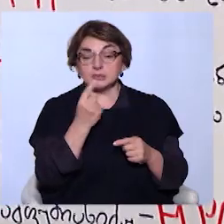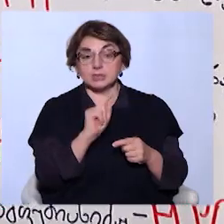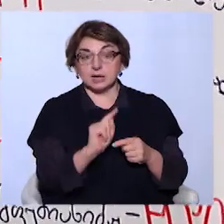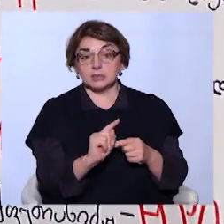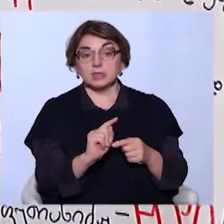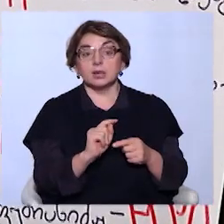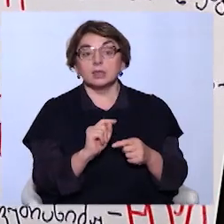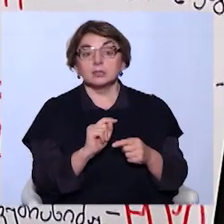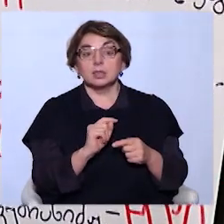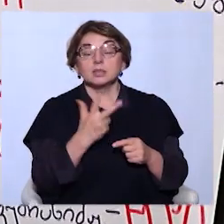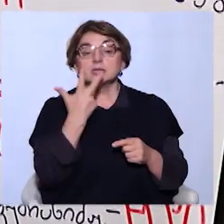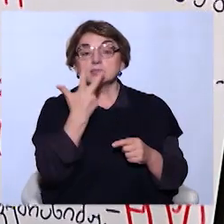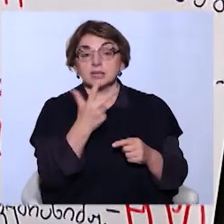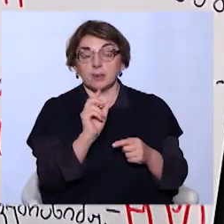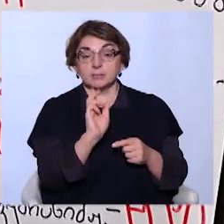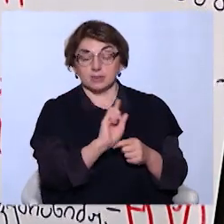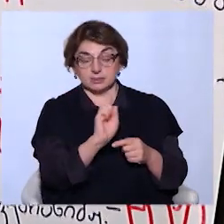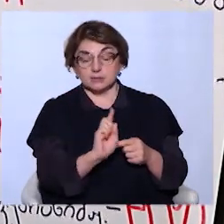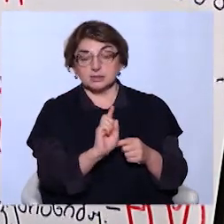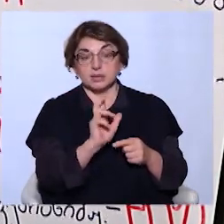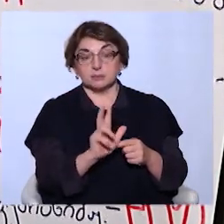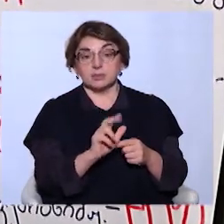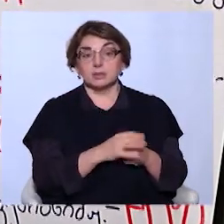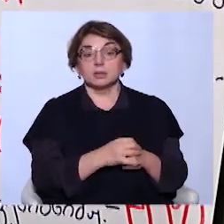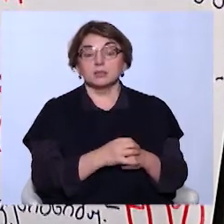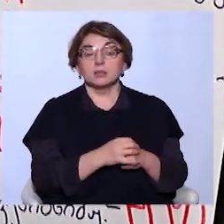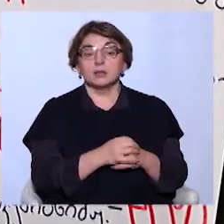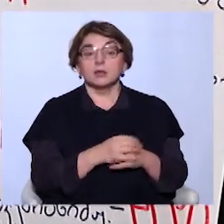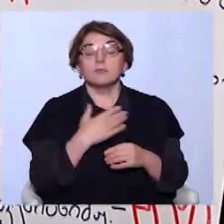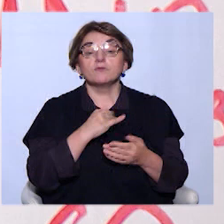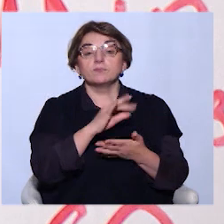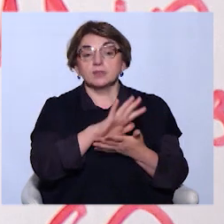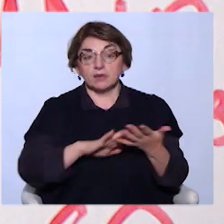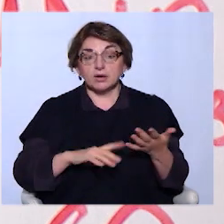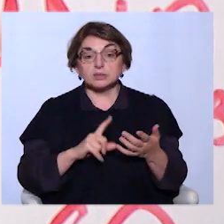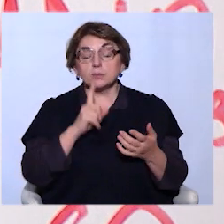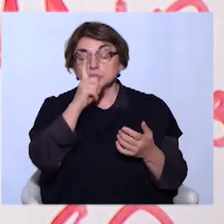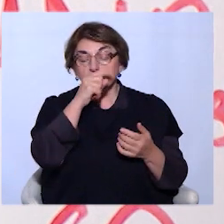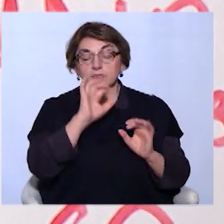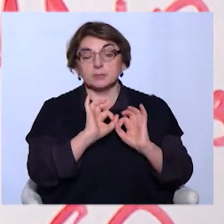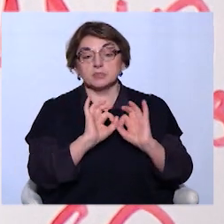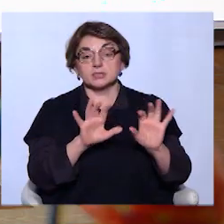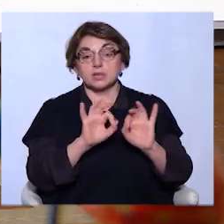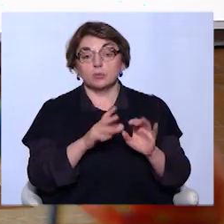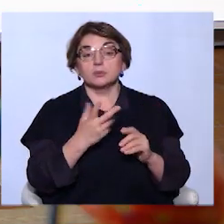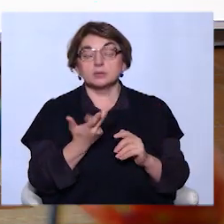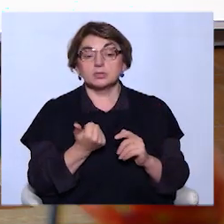ერთფუძიანი მჟავა და სამფუძიანი მჟავა. ვაგრძელებთ მჟავებზე საუბარს